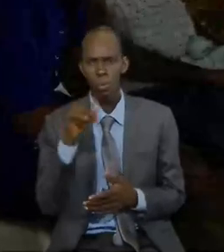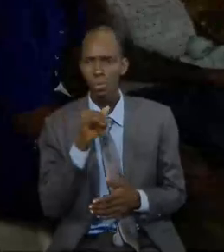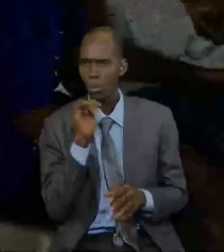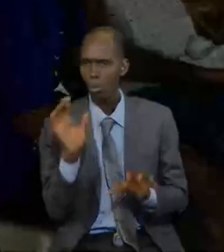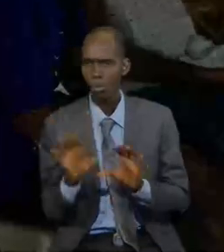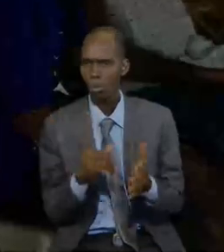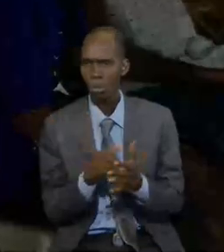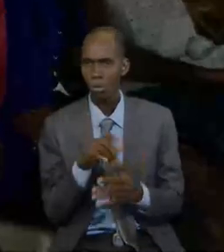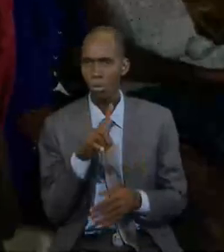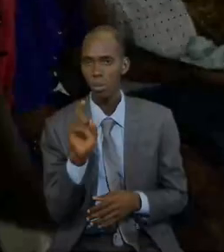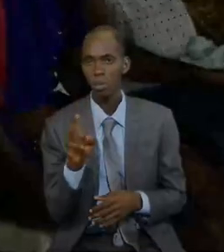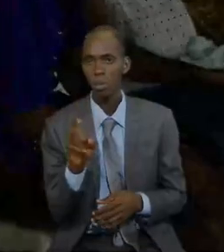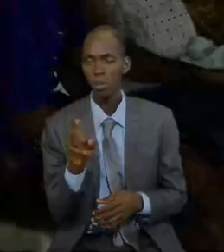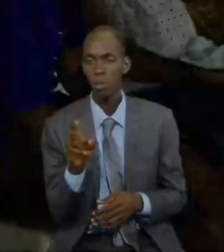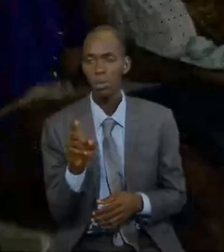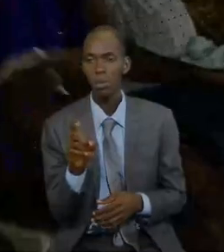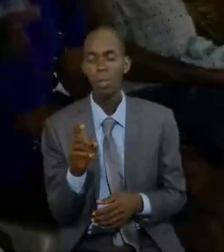vas pas le faire